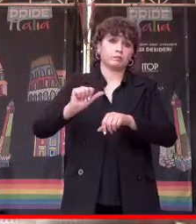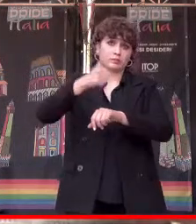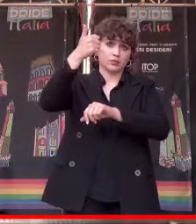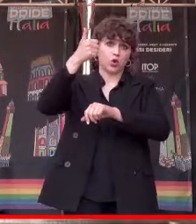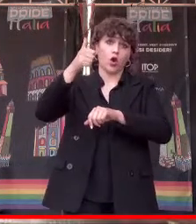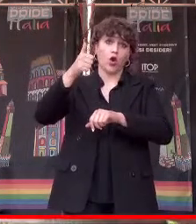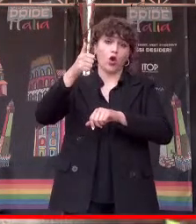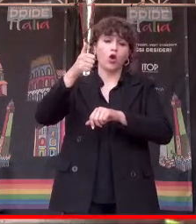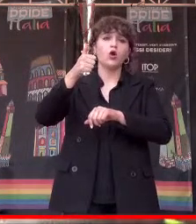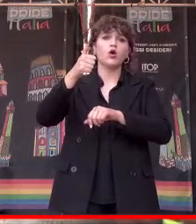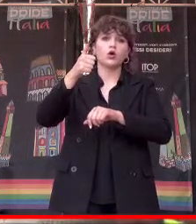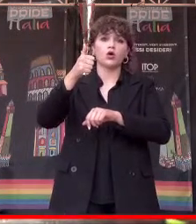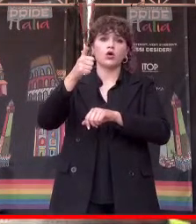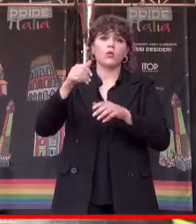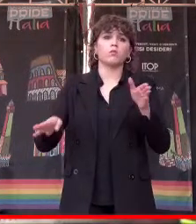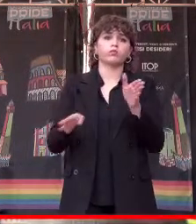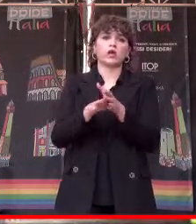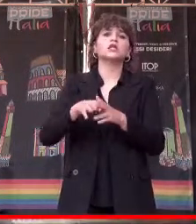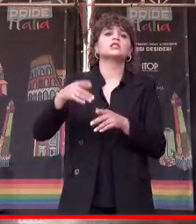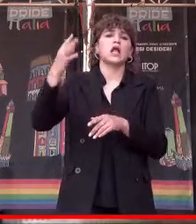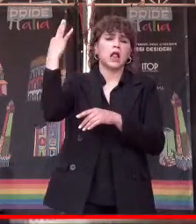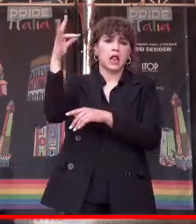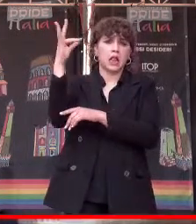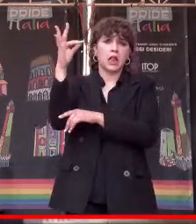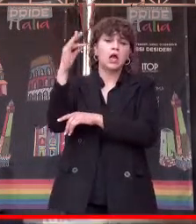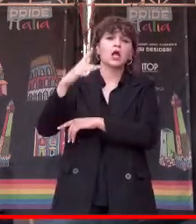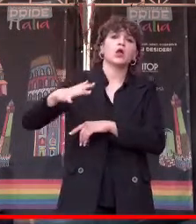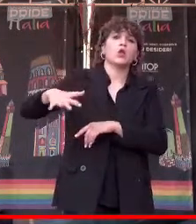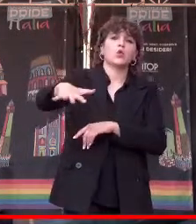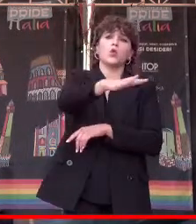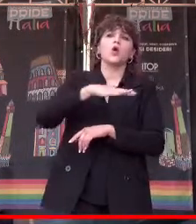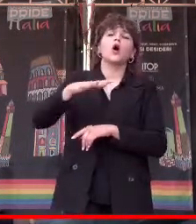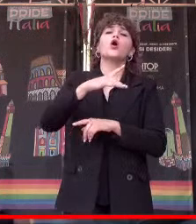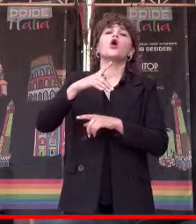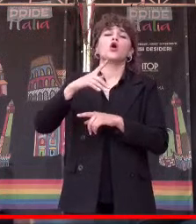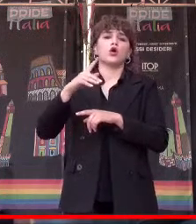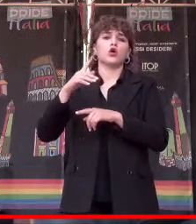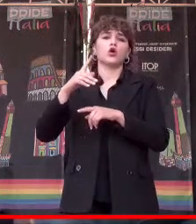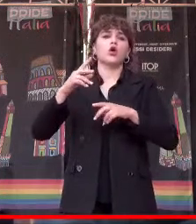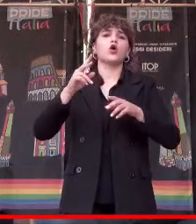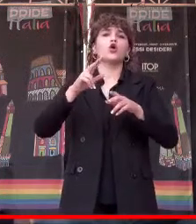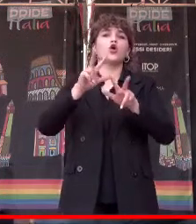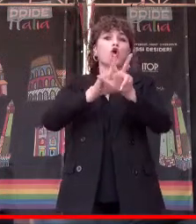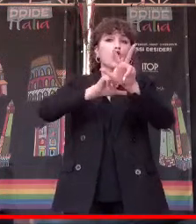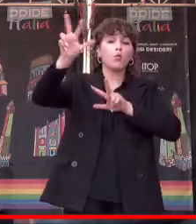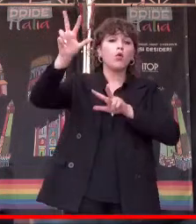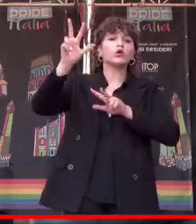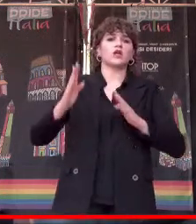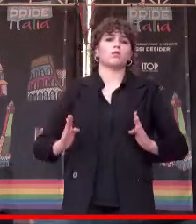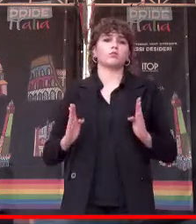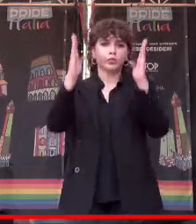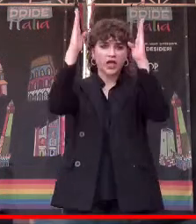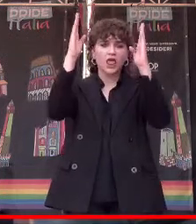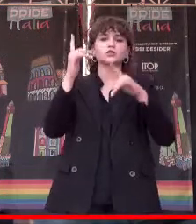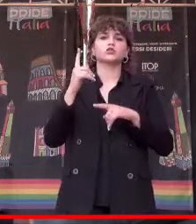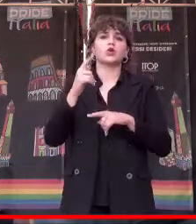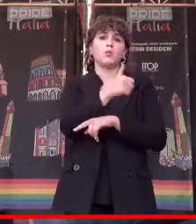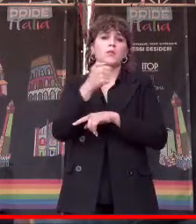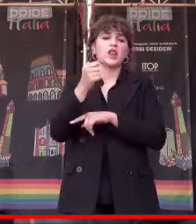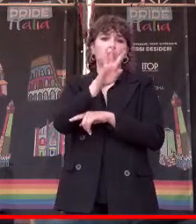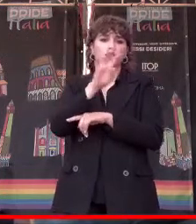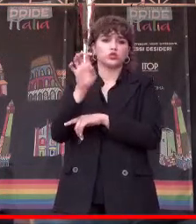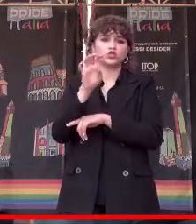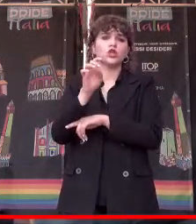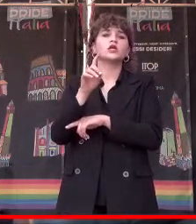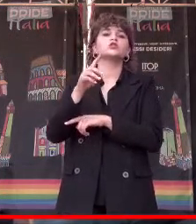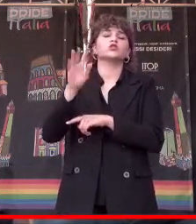comune di Monterotondo, che è un palazzo del 1400 e che quindi già di per sé ovviamente ha una serie di criticità, ma pensiamo anche a tutti